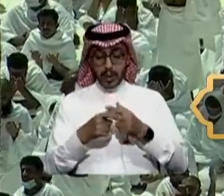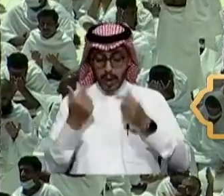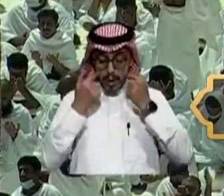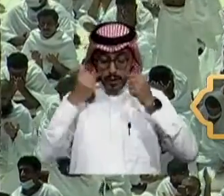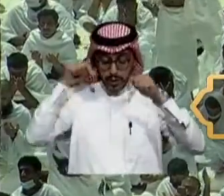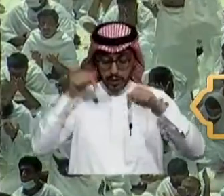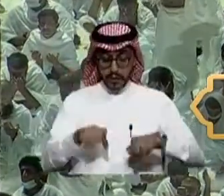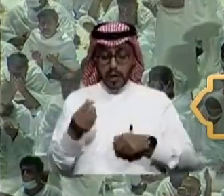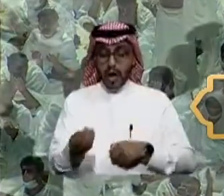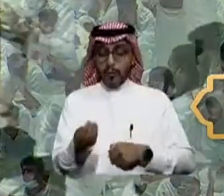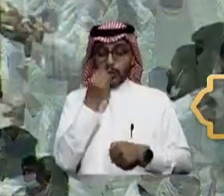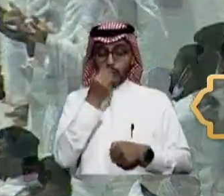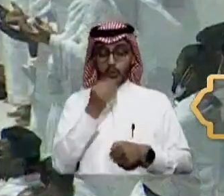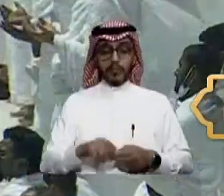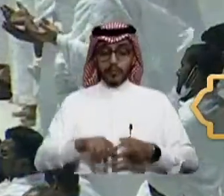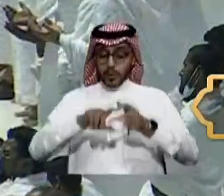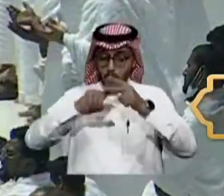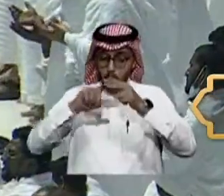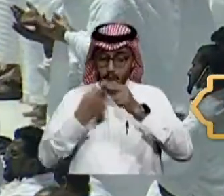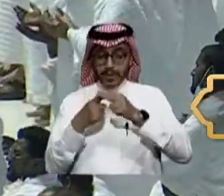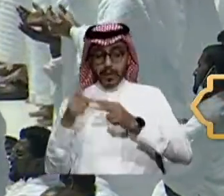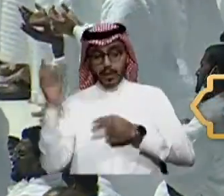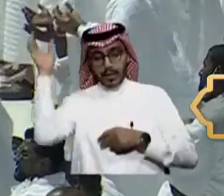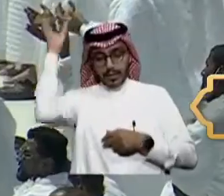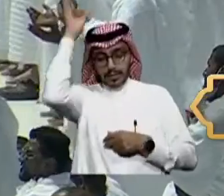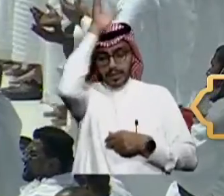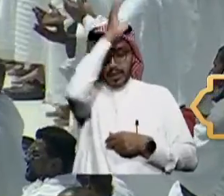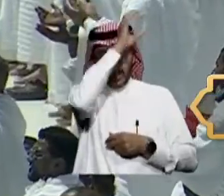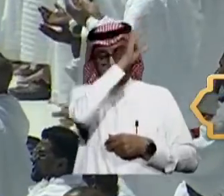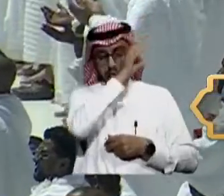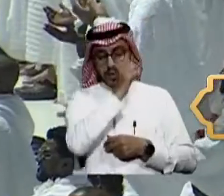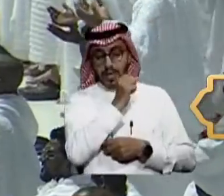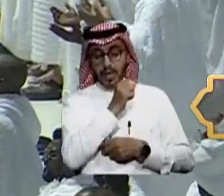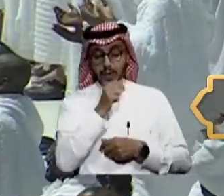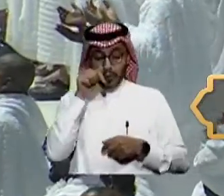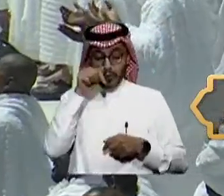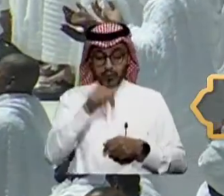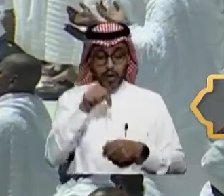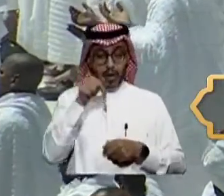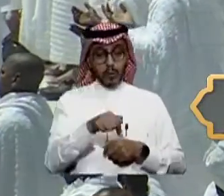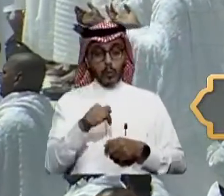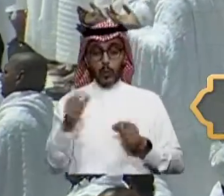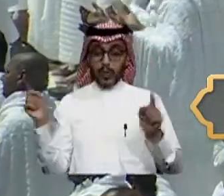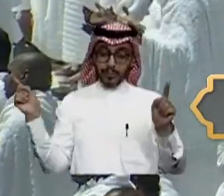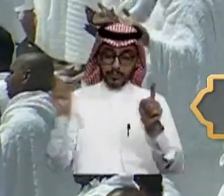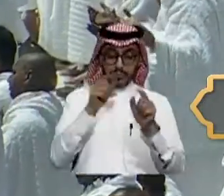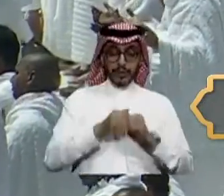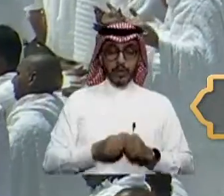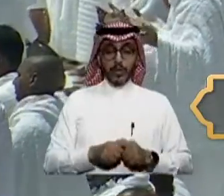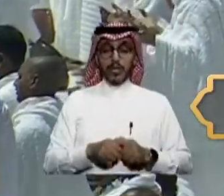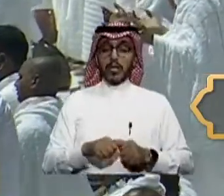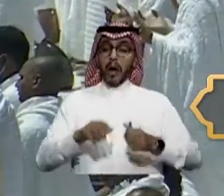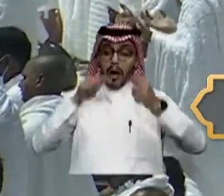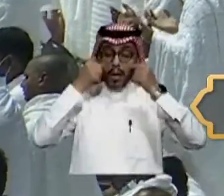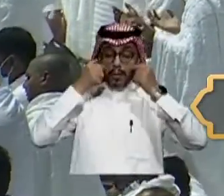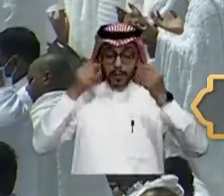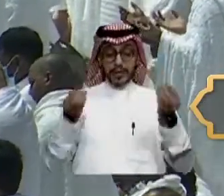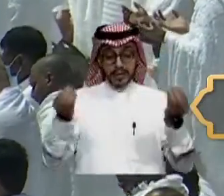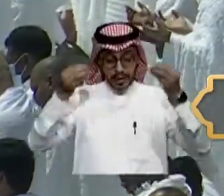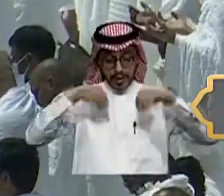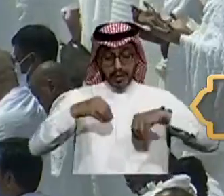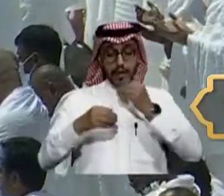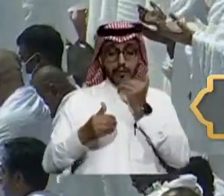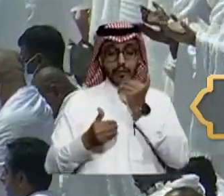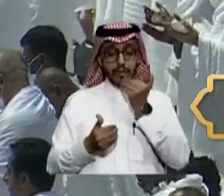دنيانا التي فيها معاشنا واصلح لنا اخرتنا التي فيها معادنا واجعل الحياه